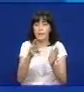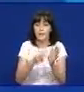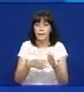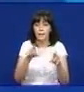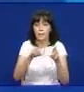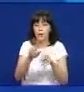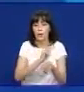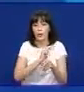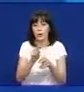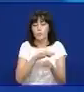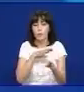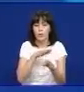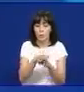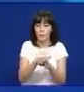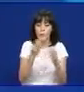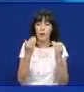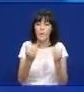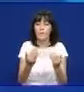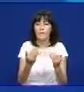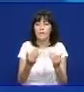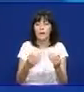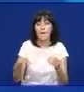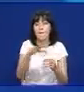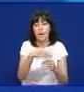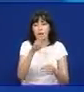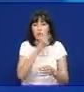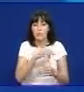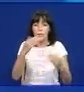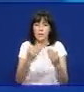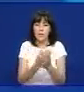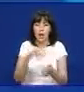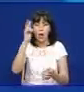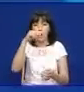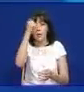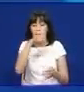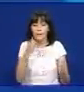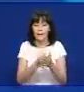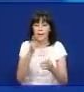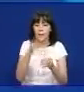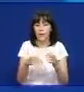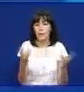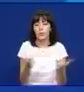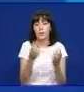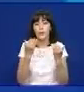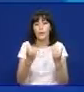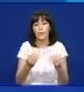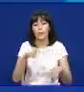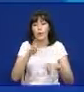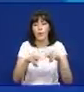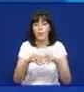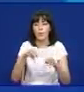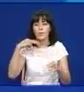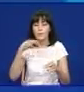ошағы күрделі жөндеуден өтіп жатыр. Бұйыртса, барлық жұмыстар жаңа оқу жылына дейін аяқталуы тиіс. Бүгінде құрылыс сапасы